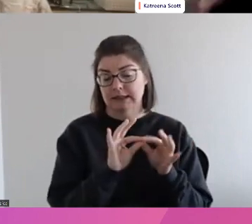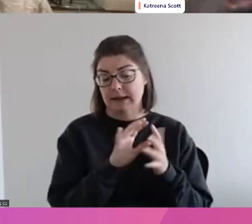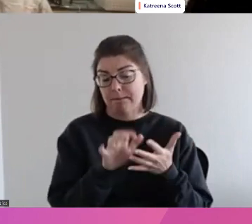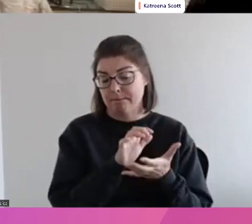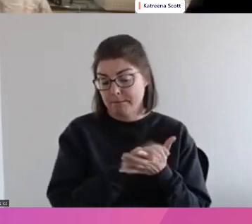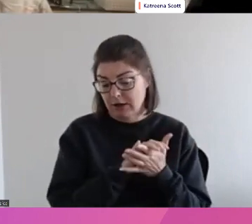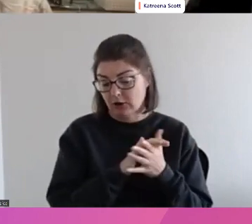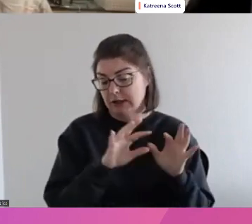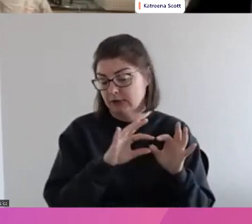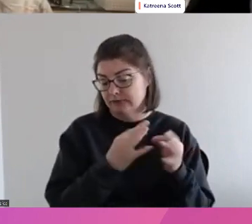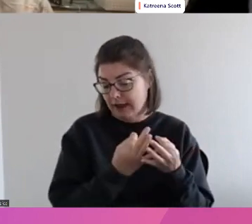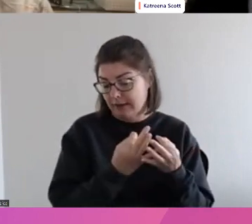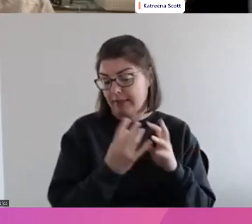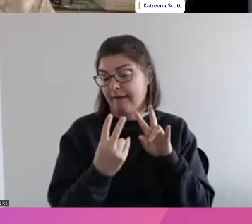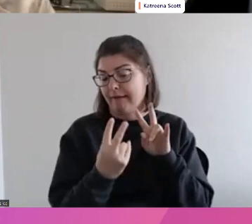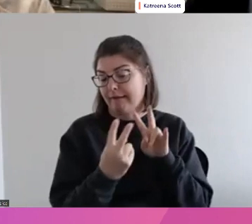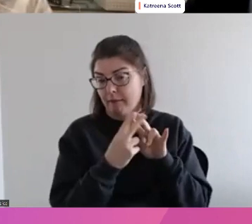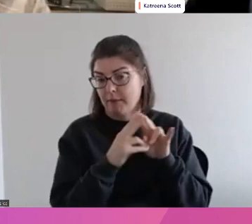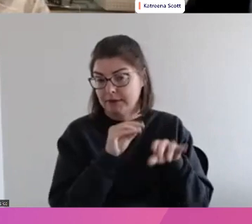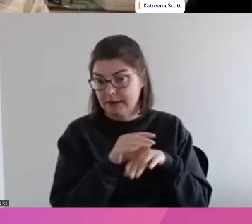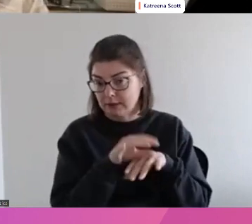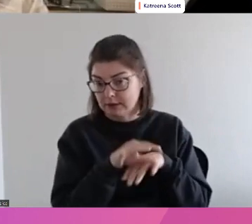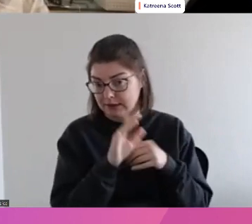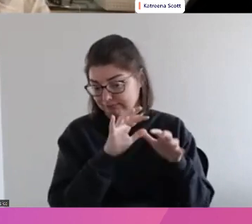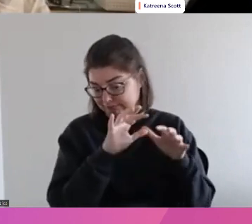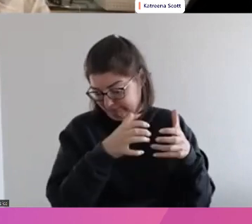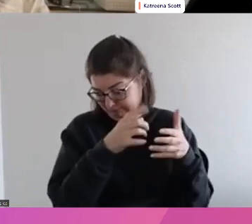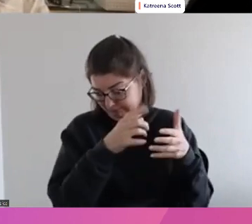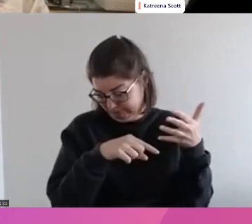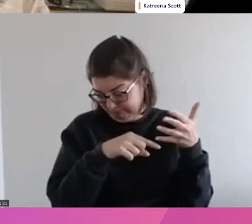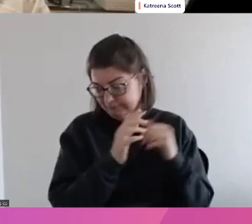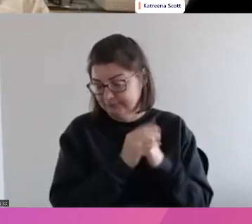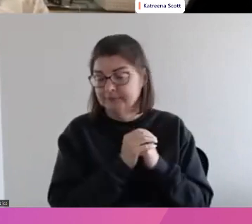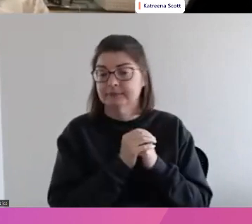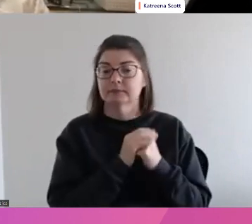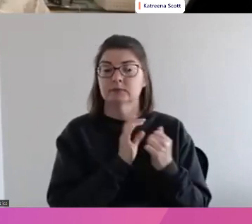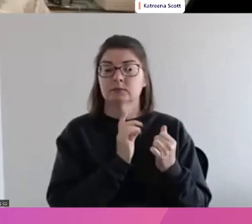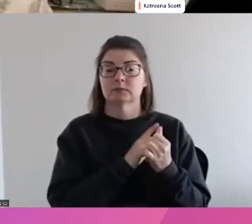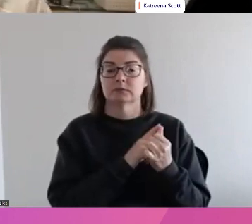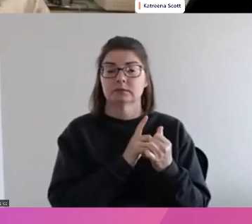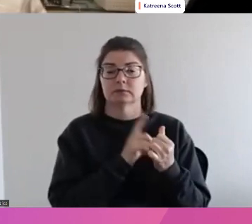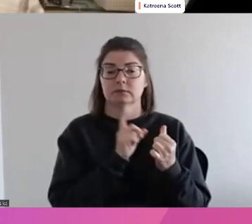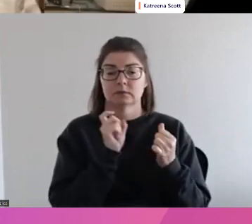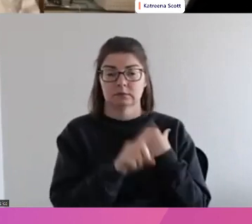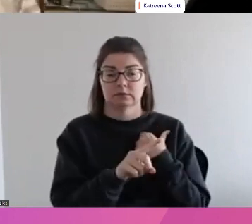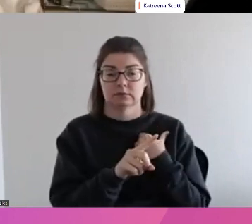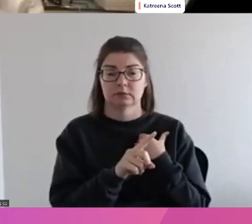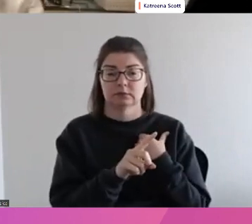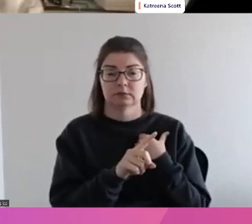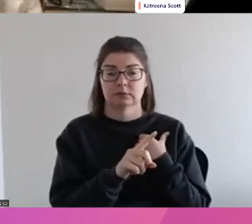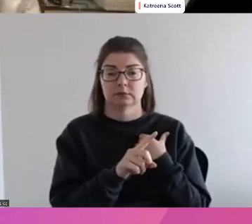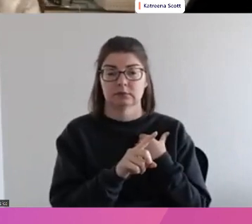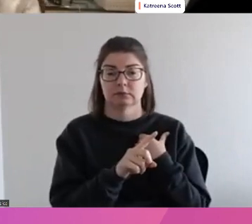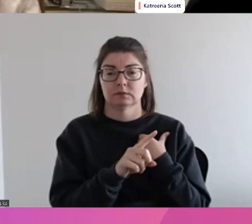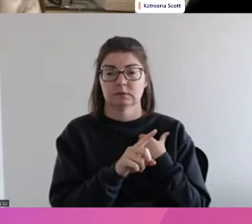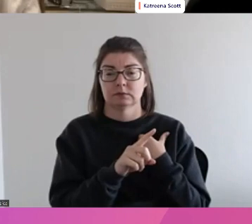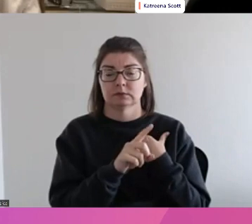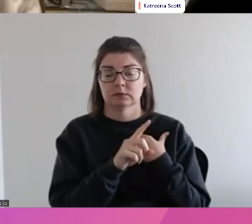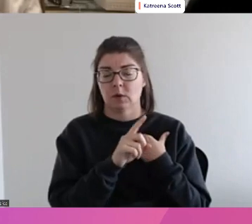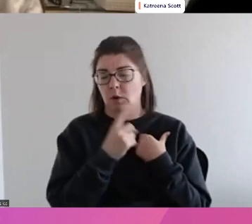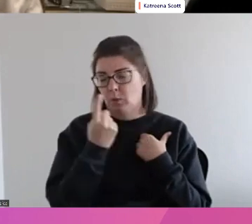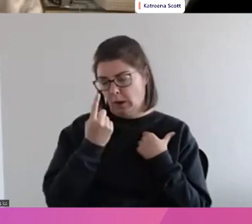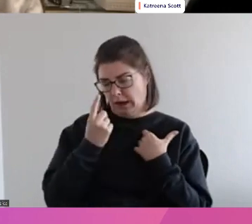mariage, famille, thérapie de couple, counseling marital, de couple. Alors, première